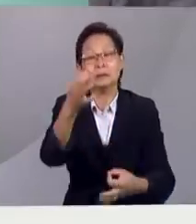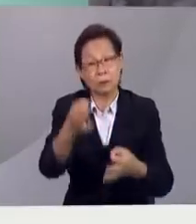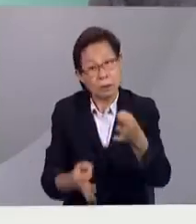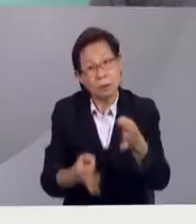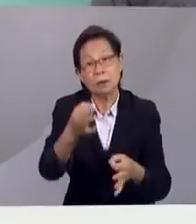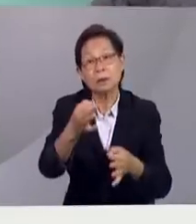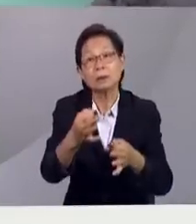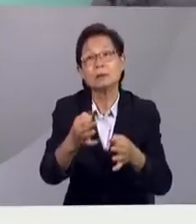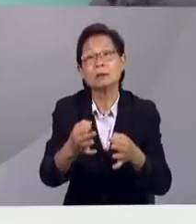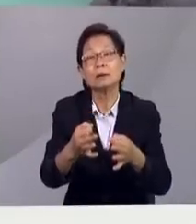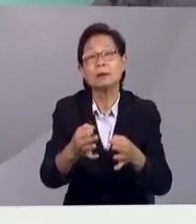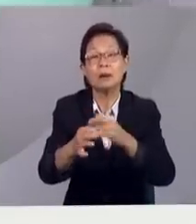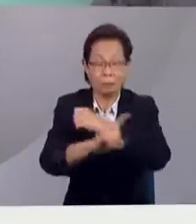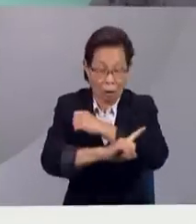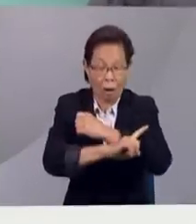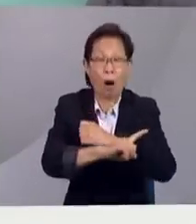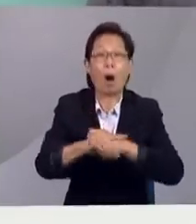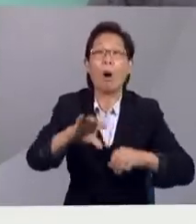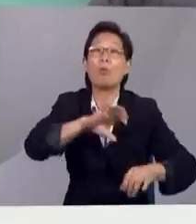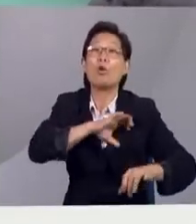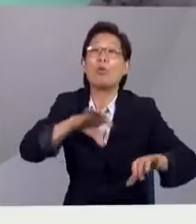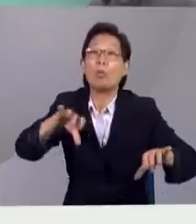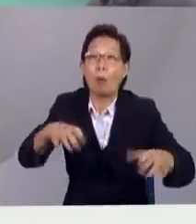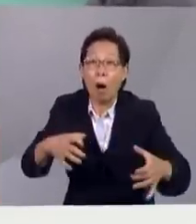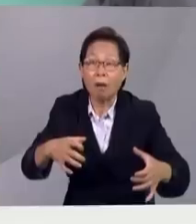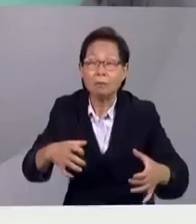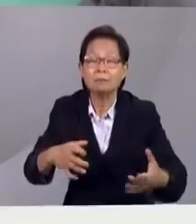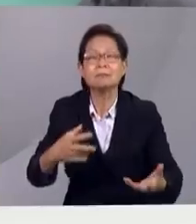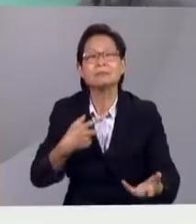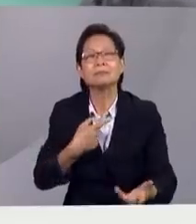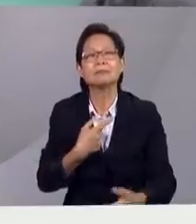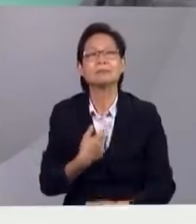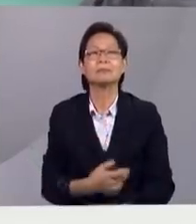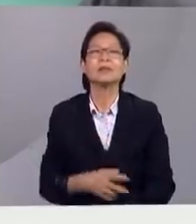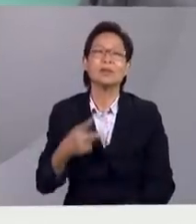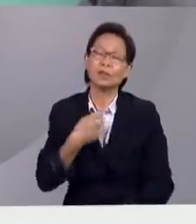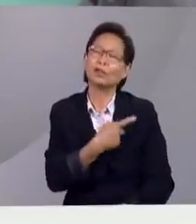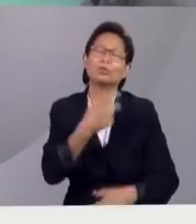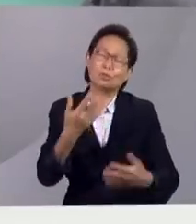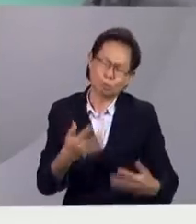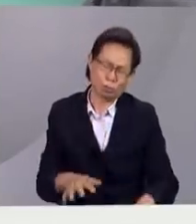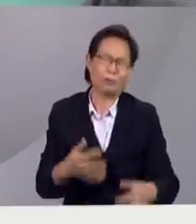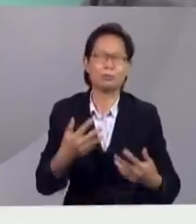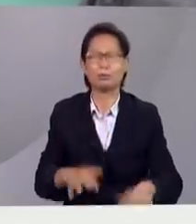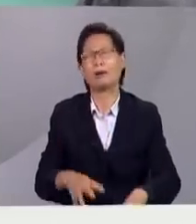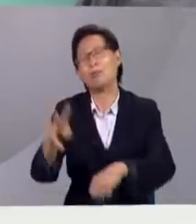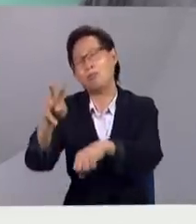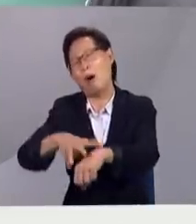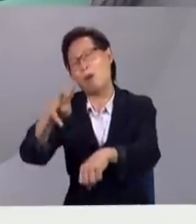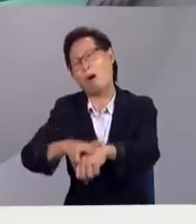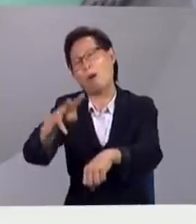ini dilakukan oleh pihak polis kerana kita telah pun memberi berbagai-bagai